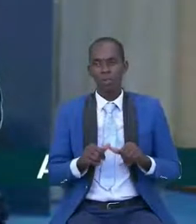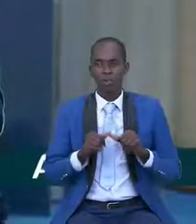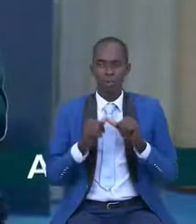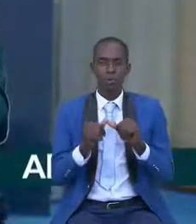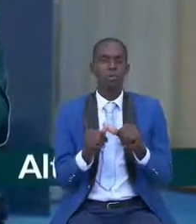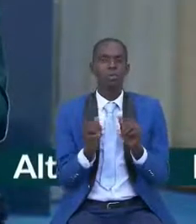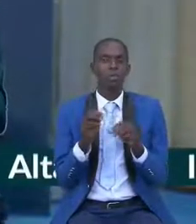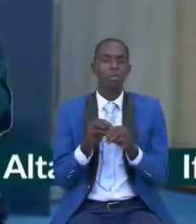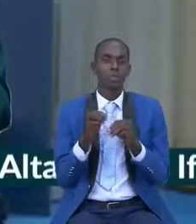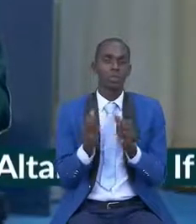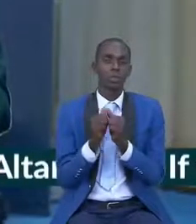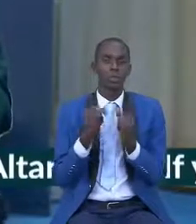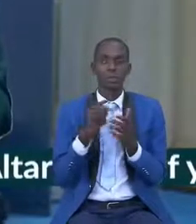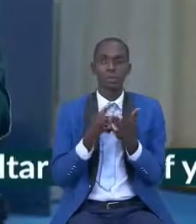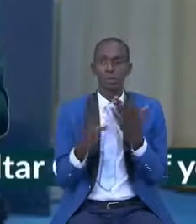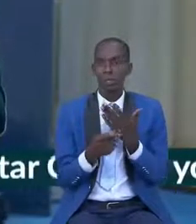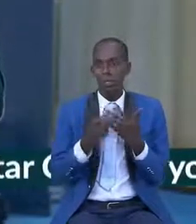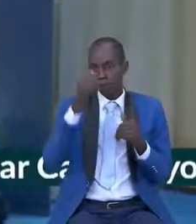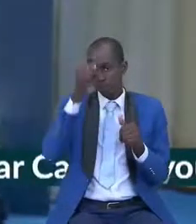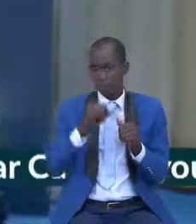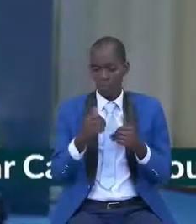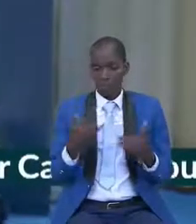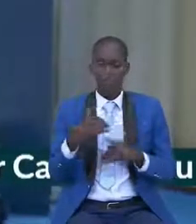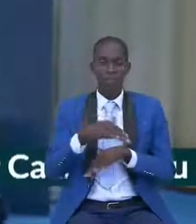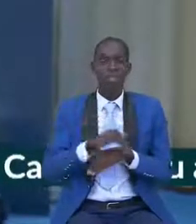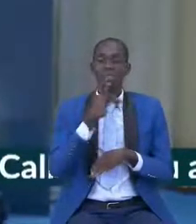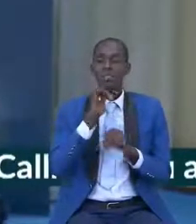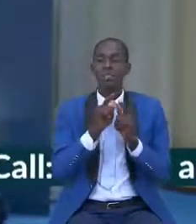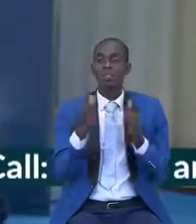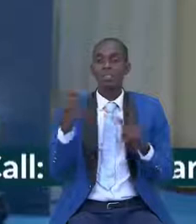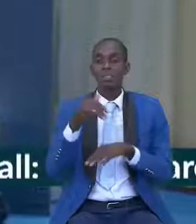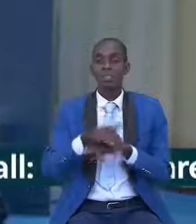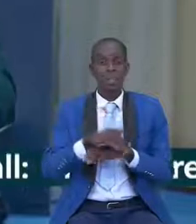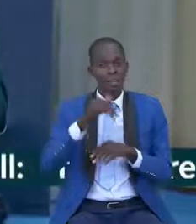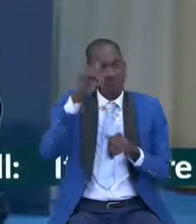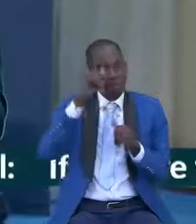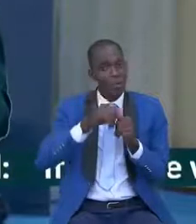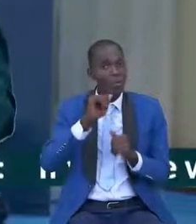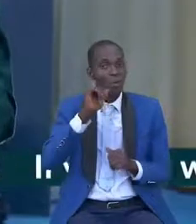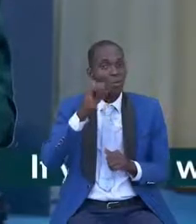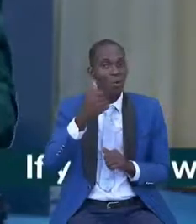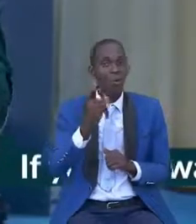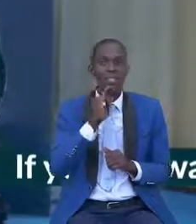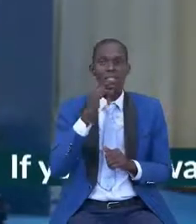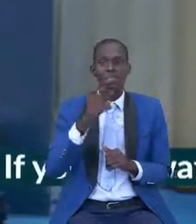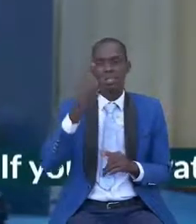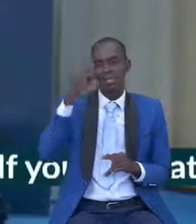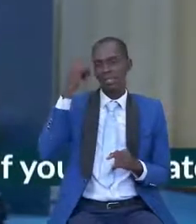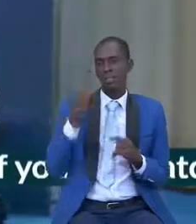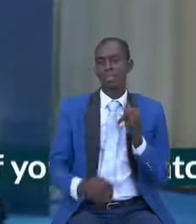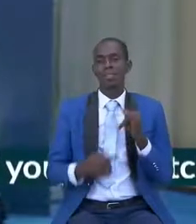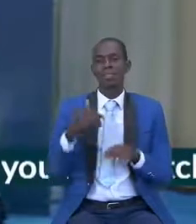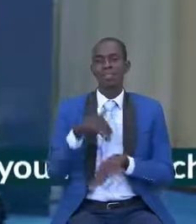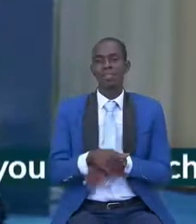que l'homme de Dieu revienne. Priez pour nous. Rappelez-vous, c'est une grande nuit pour nous. Et demain, c'est